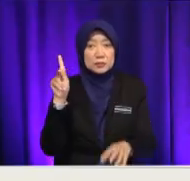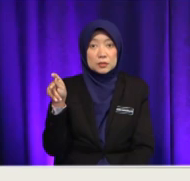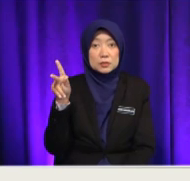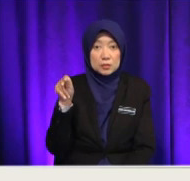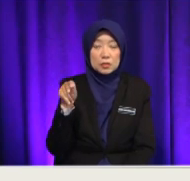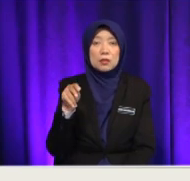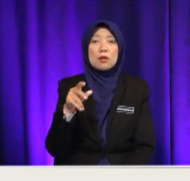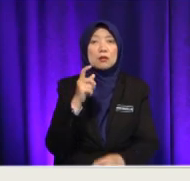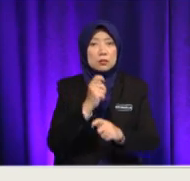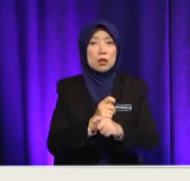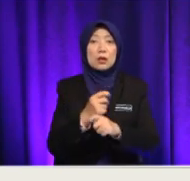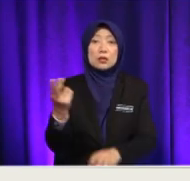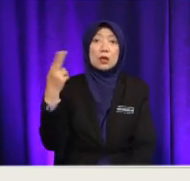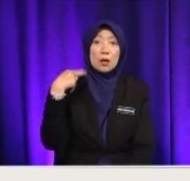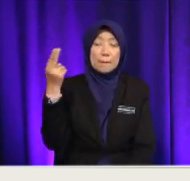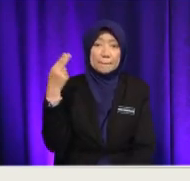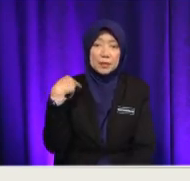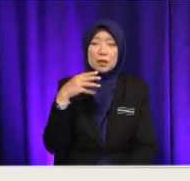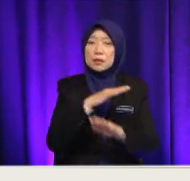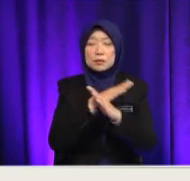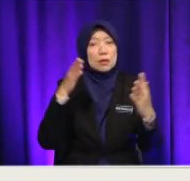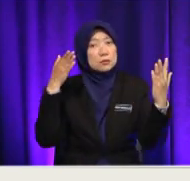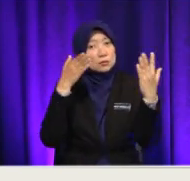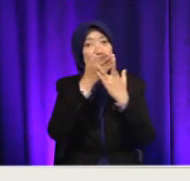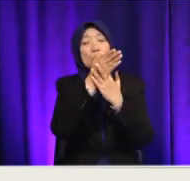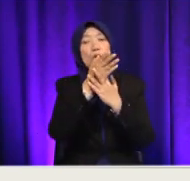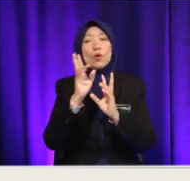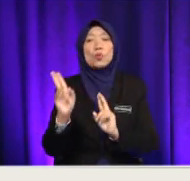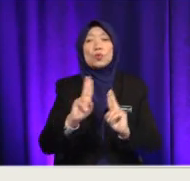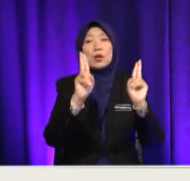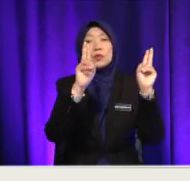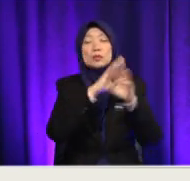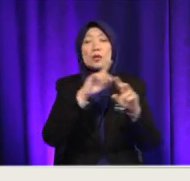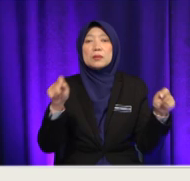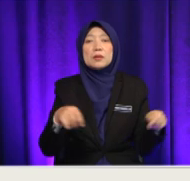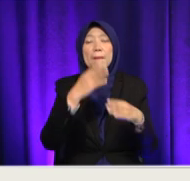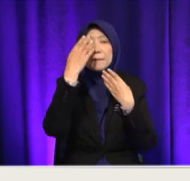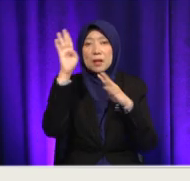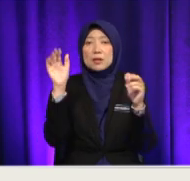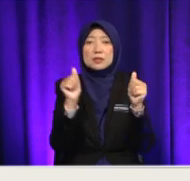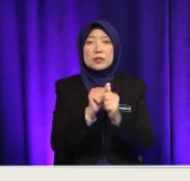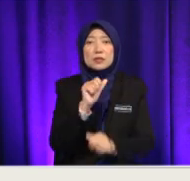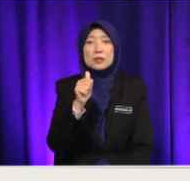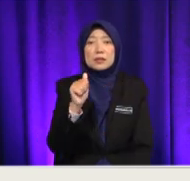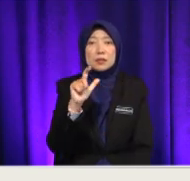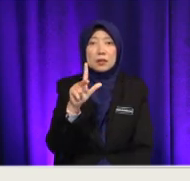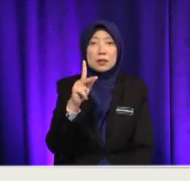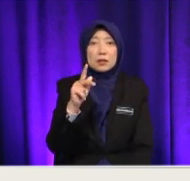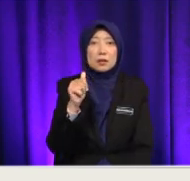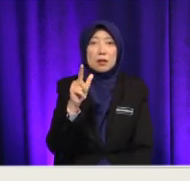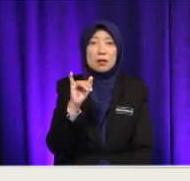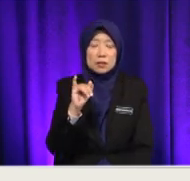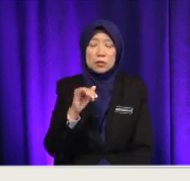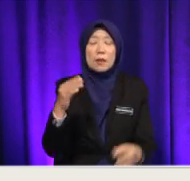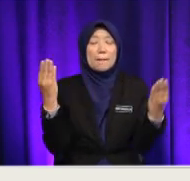haba, tidak telap terhadap cecair dan udara, tidak bertindak balas dengan asid dan alkali. Okey, penebat elektrik yang baik.